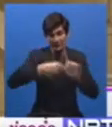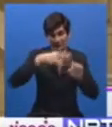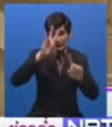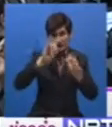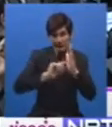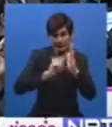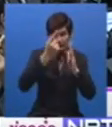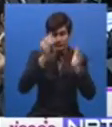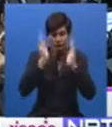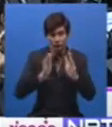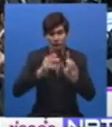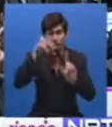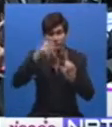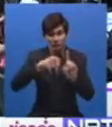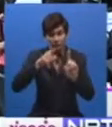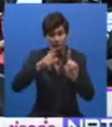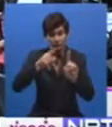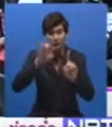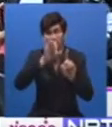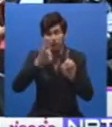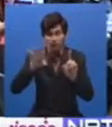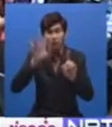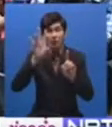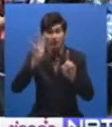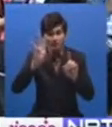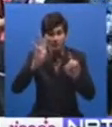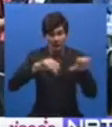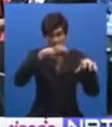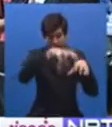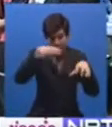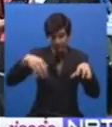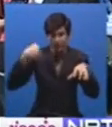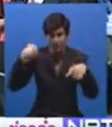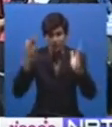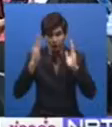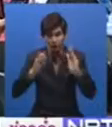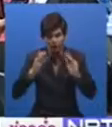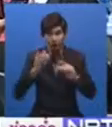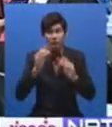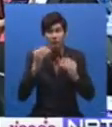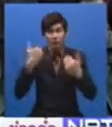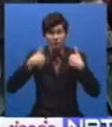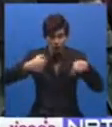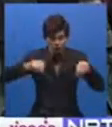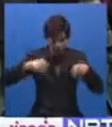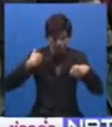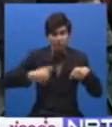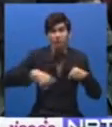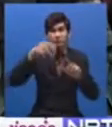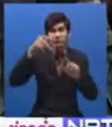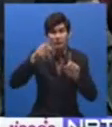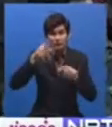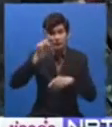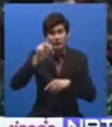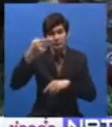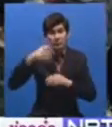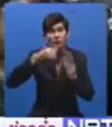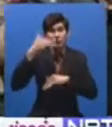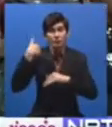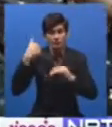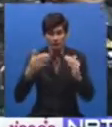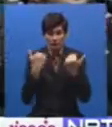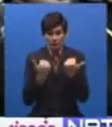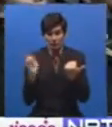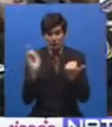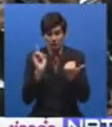มมีจำนวน 1,108 วินผู้ขับรถจักรยานยนต์รับจ้าง 14,802 คนนายอัศทัยรัตน